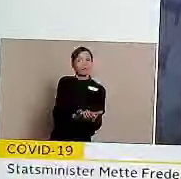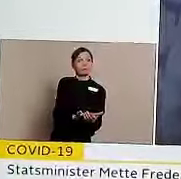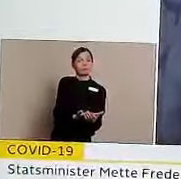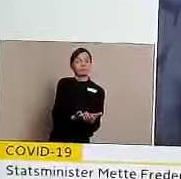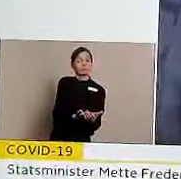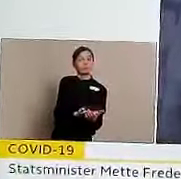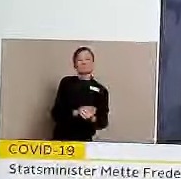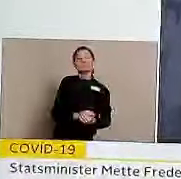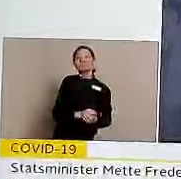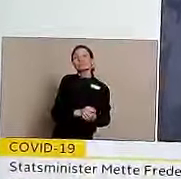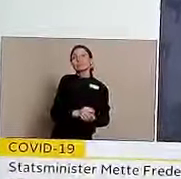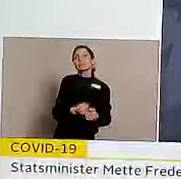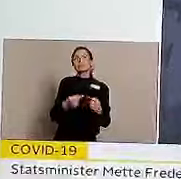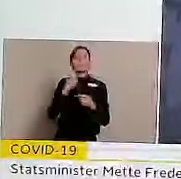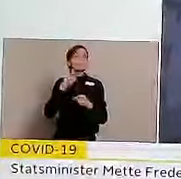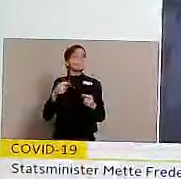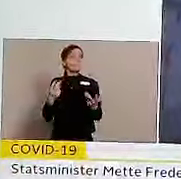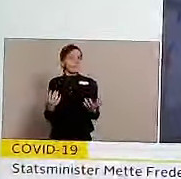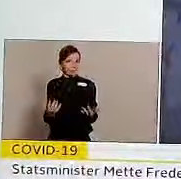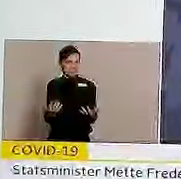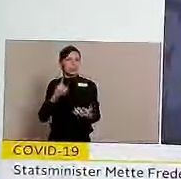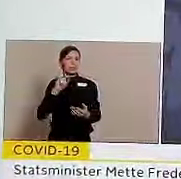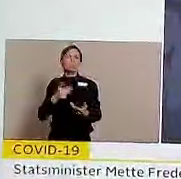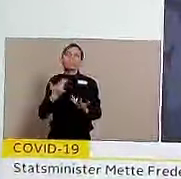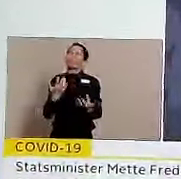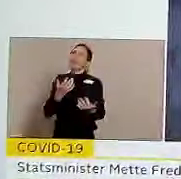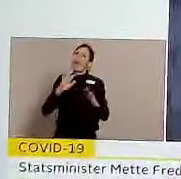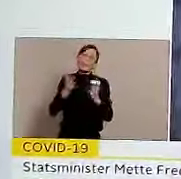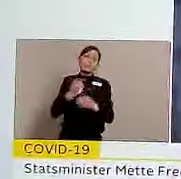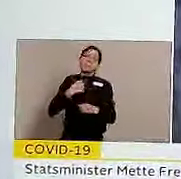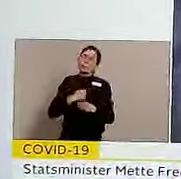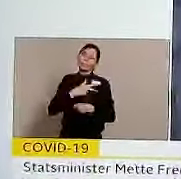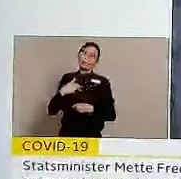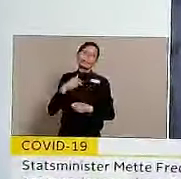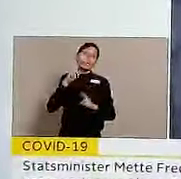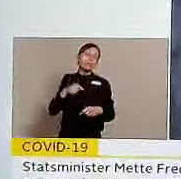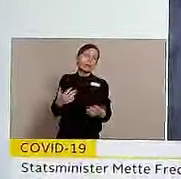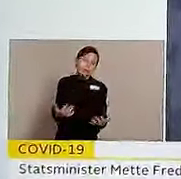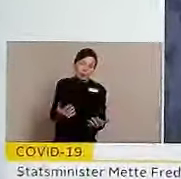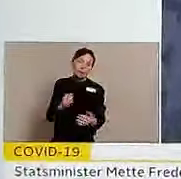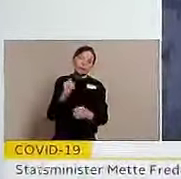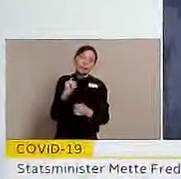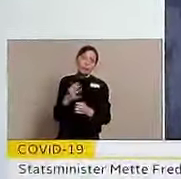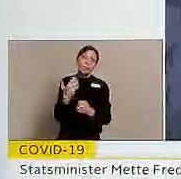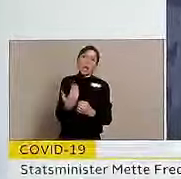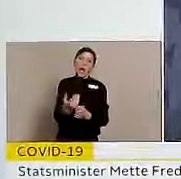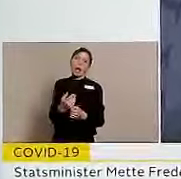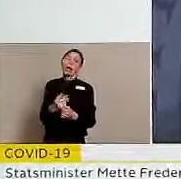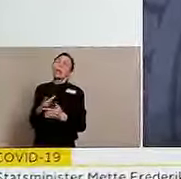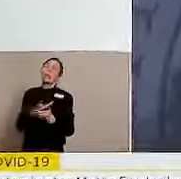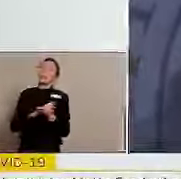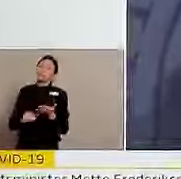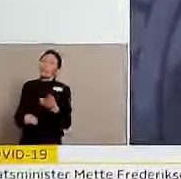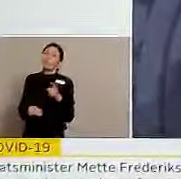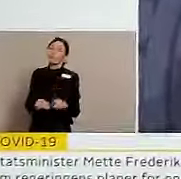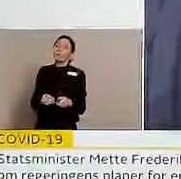نعم تكلمت أيضا عن عيد العمال اللي هو الأول من ماي، يعني فيست